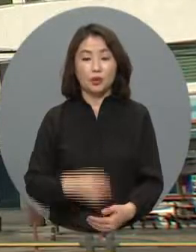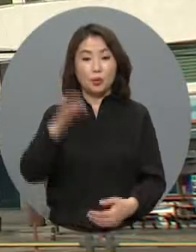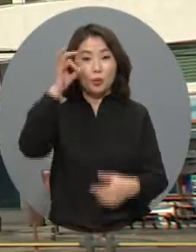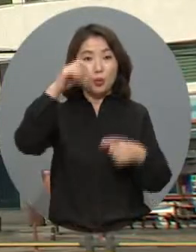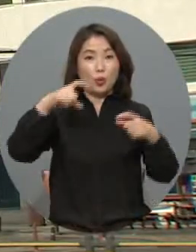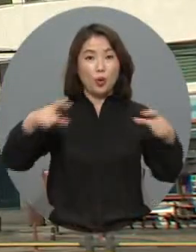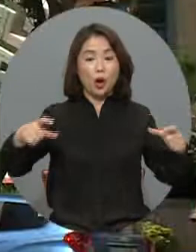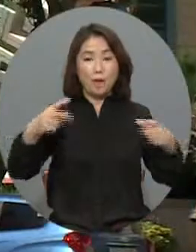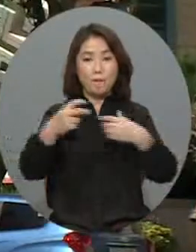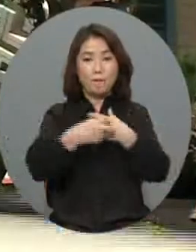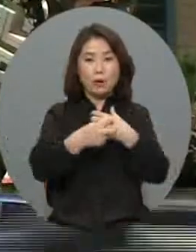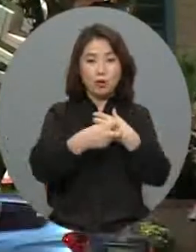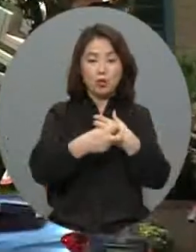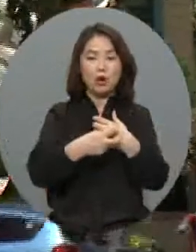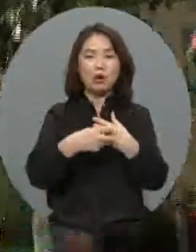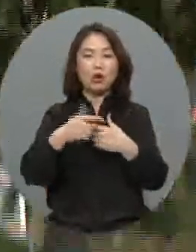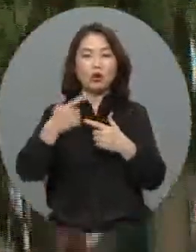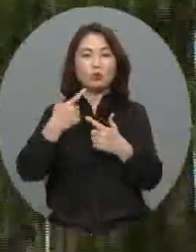포항은 병원과